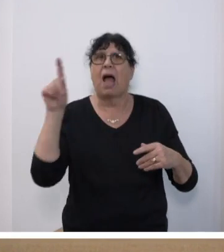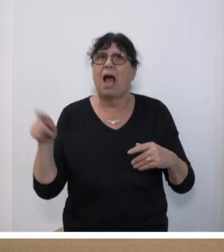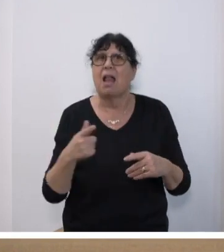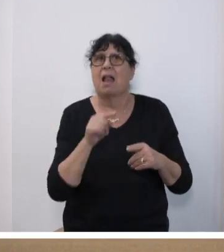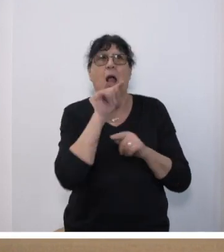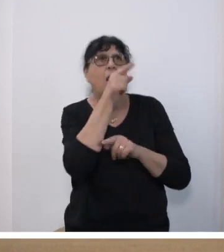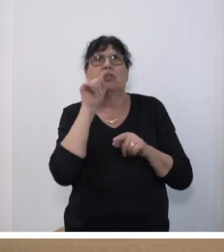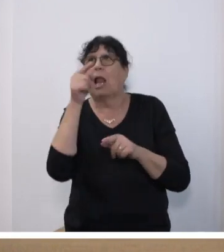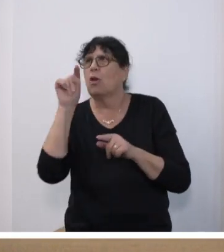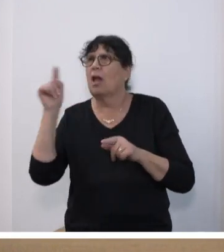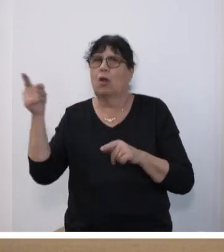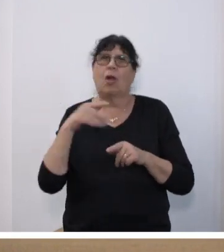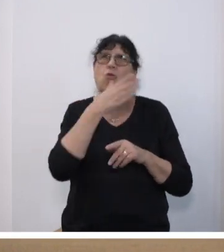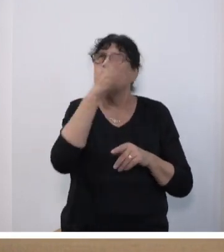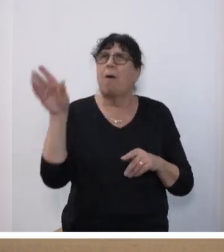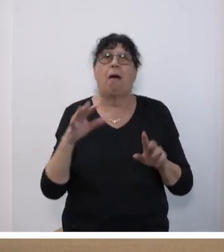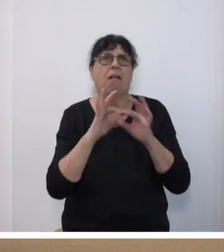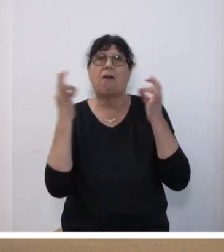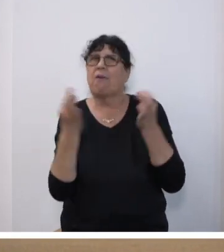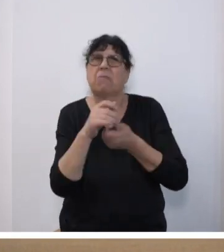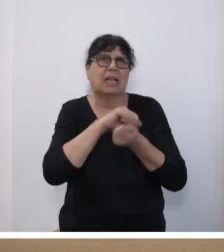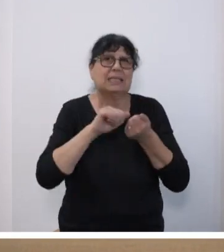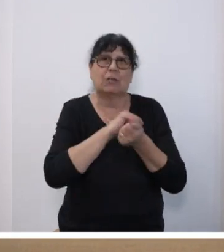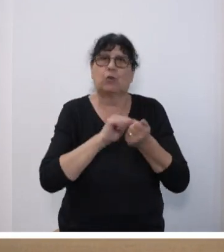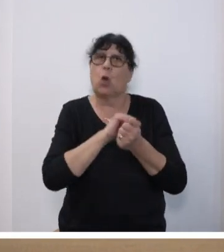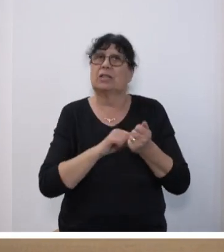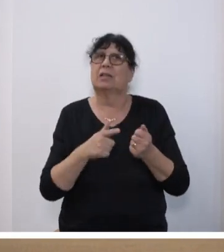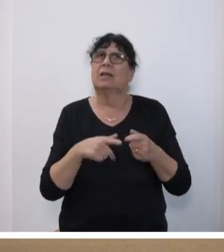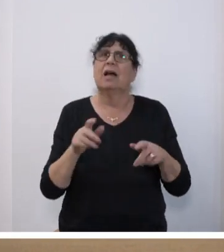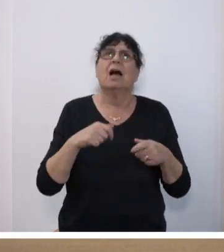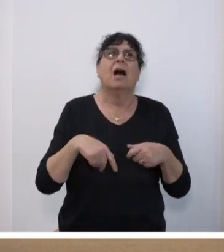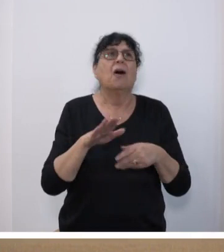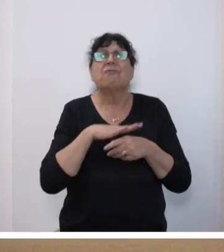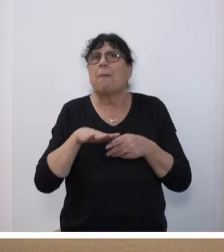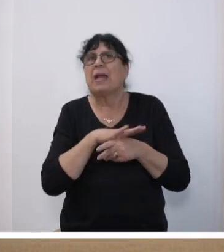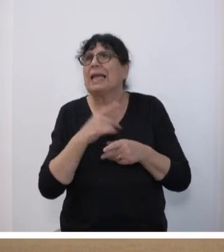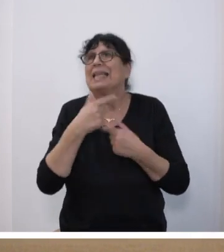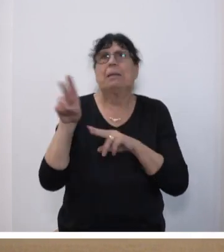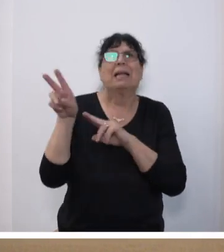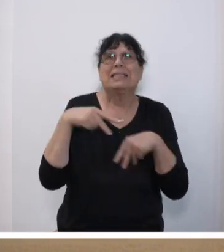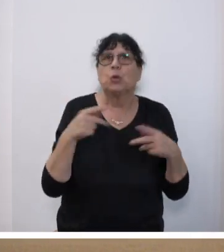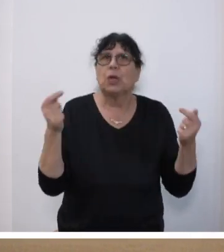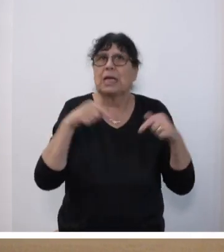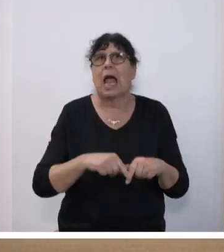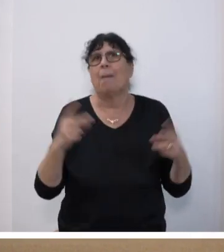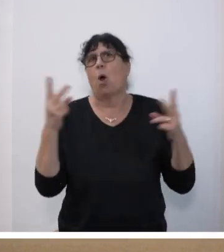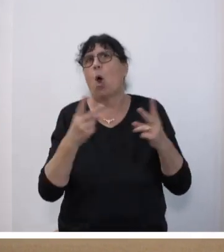Einschusslöcher, überall waren Familien zerstört, weil Verwandte nicht mehr zurückgekommen sind oder aber als gebrochene